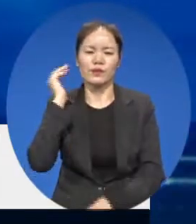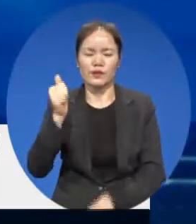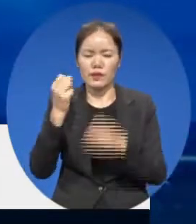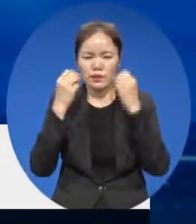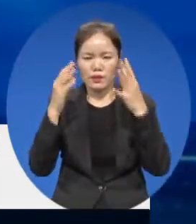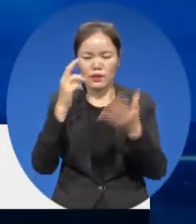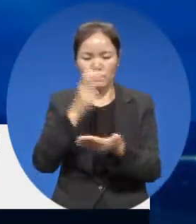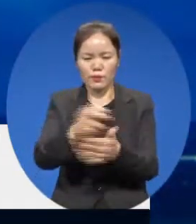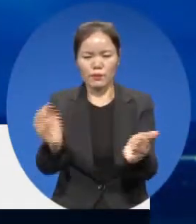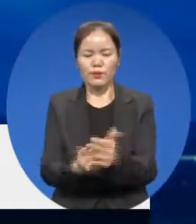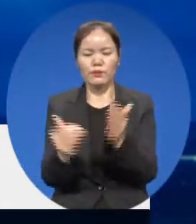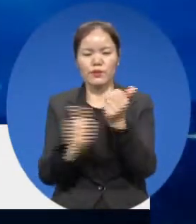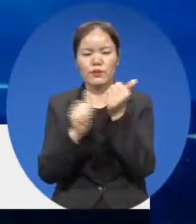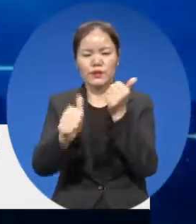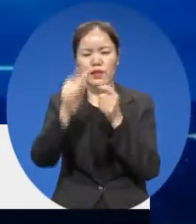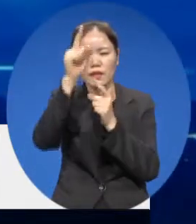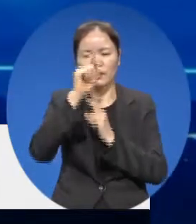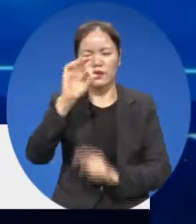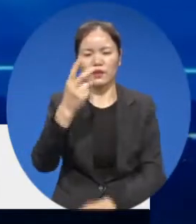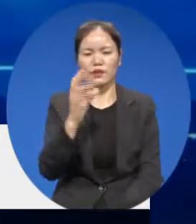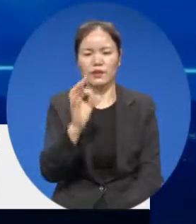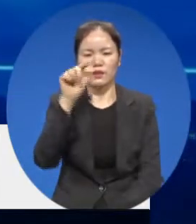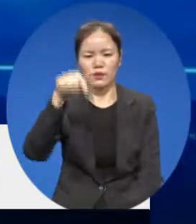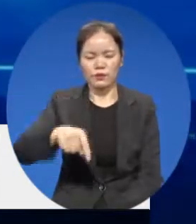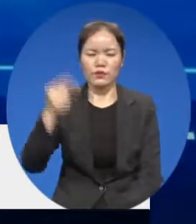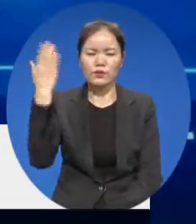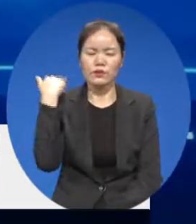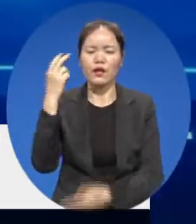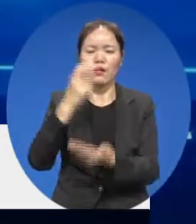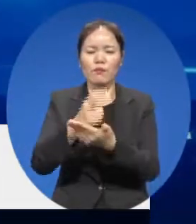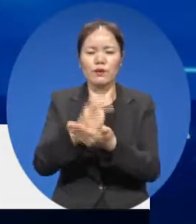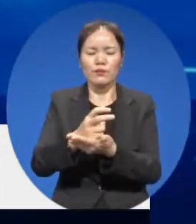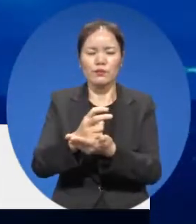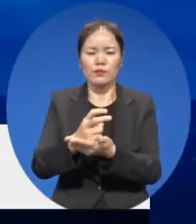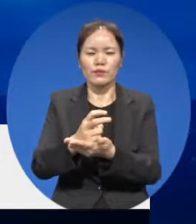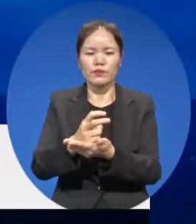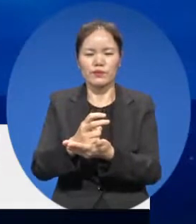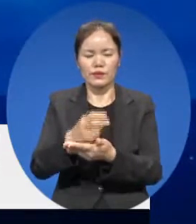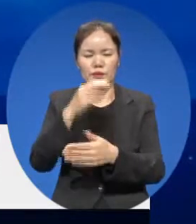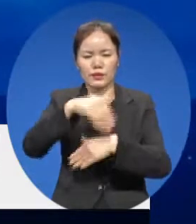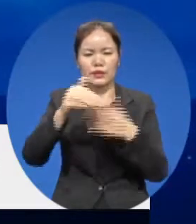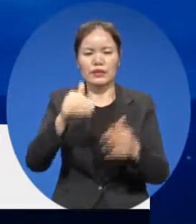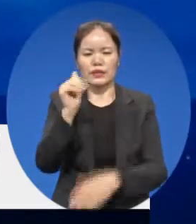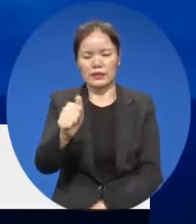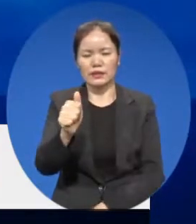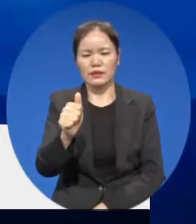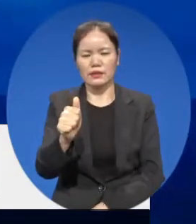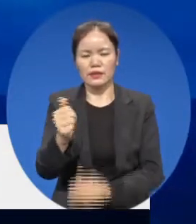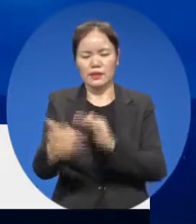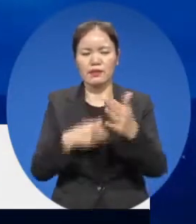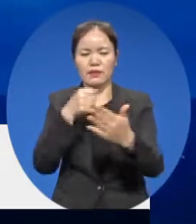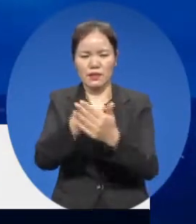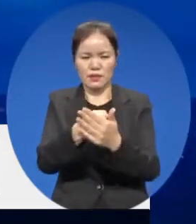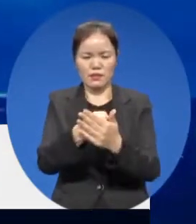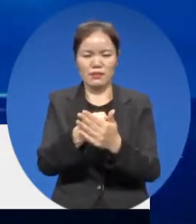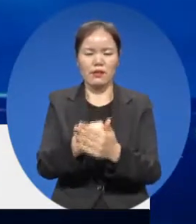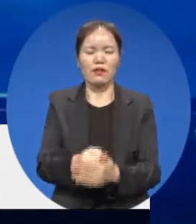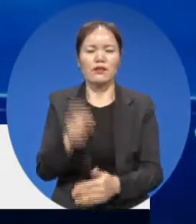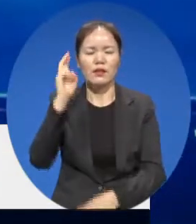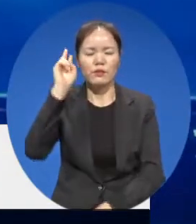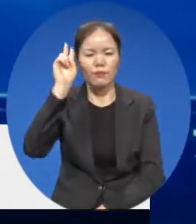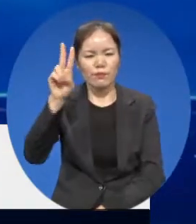법무부 차관에 이용구 전 법무부 검무 실장이 신 변호사를 내정을 했고 그래서 아마 모래